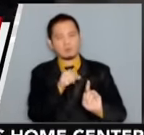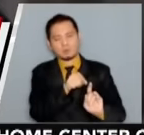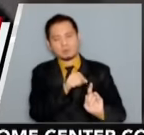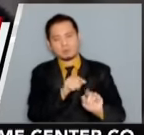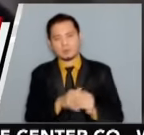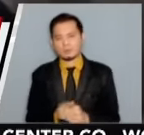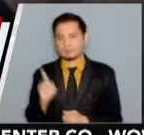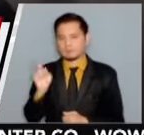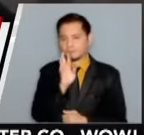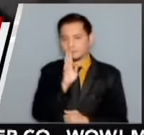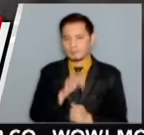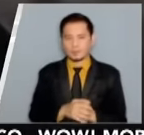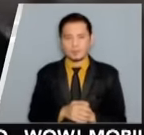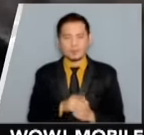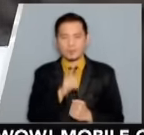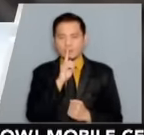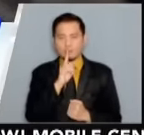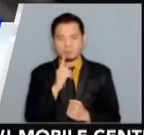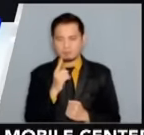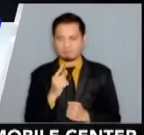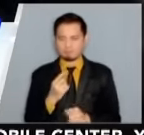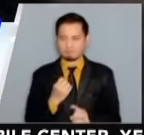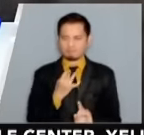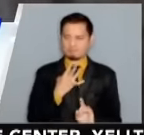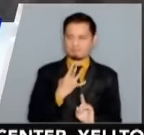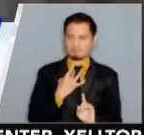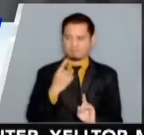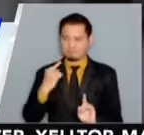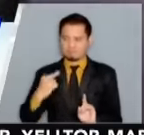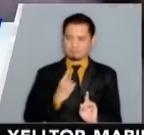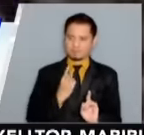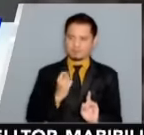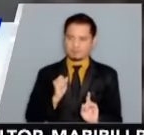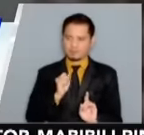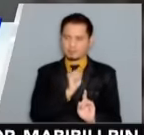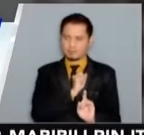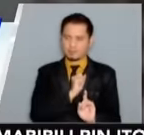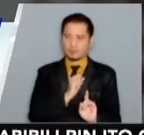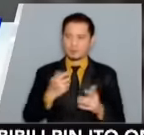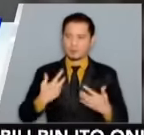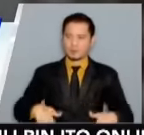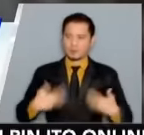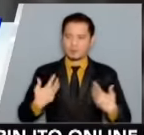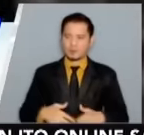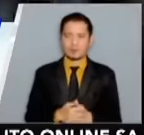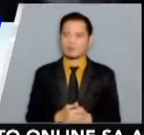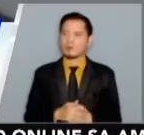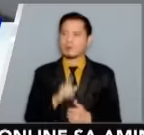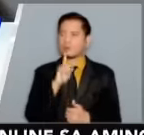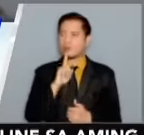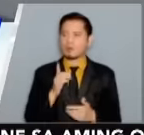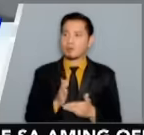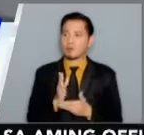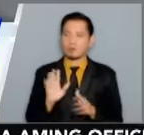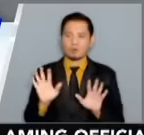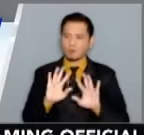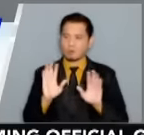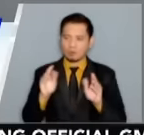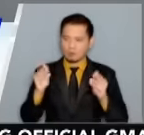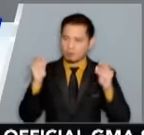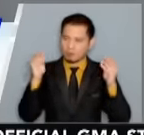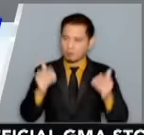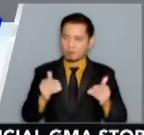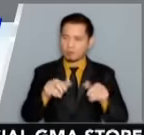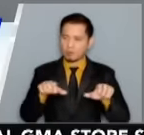ng Senado. Ang pangbabastos niya sa institusyong ito ay hindi talaga dapat palampasin. Kung sana sa simula pa